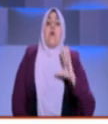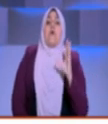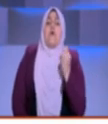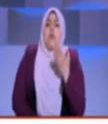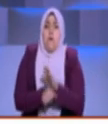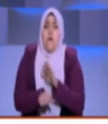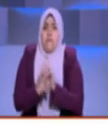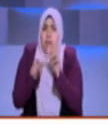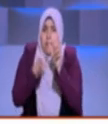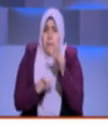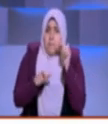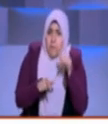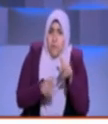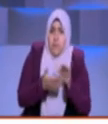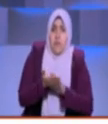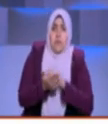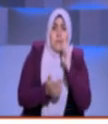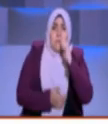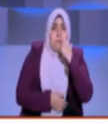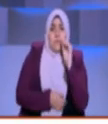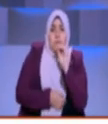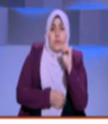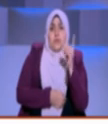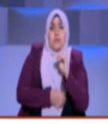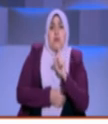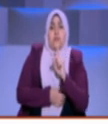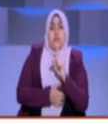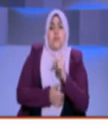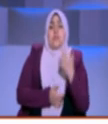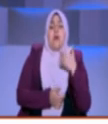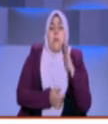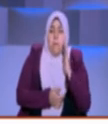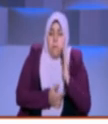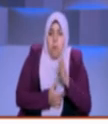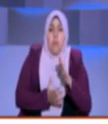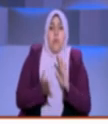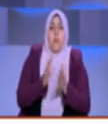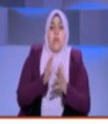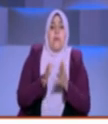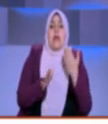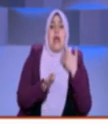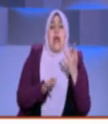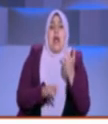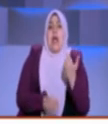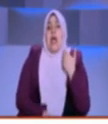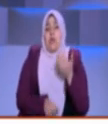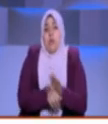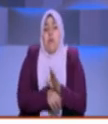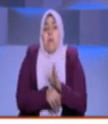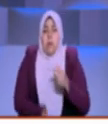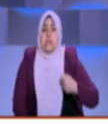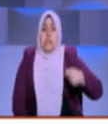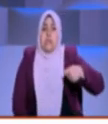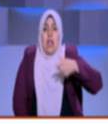لم يتم تسجيلها ولم نصدق الحكومة الآن، بل يمكن أن تصل عدد الوفيات التي لم يتم تسجيلها